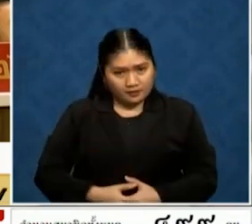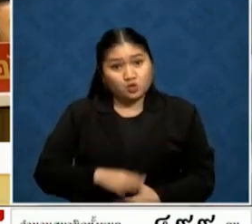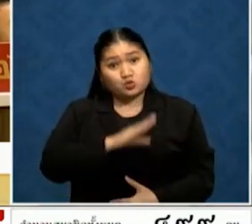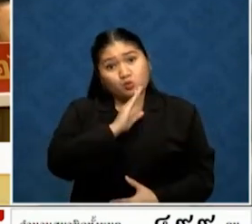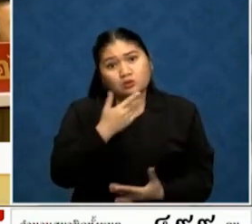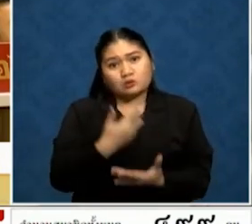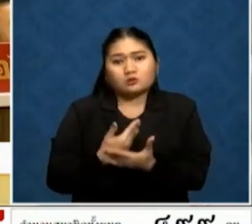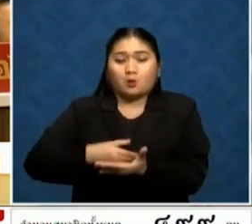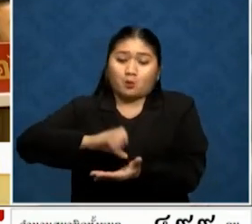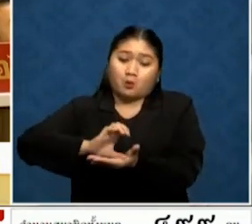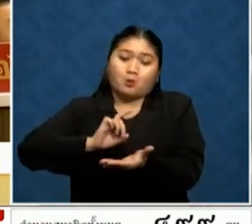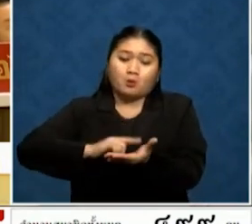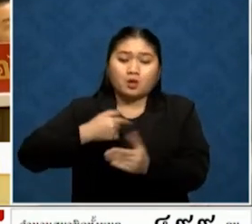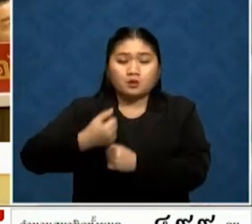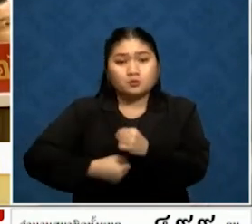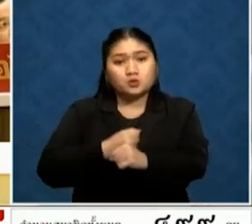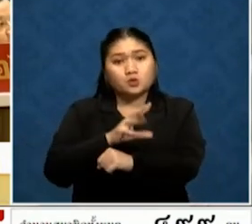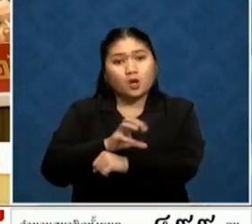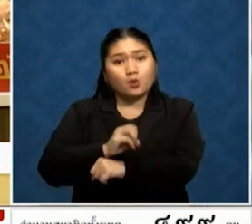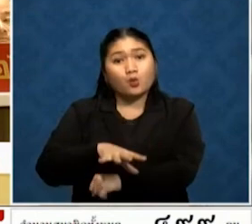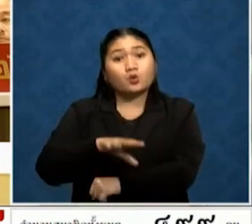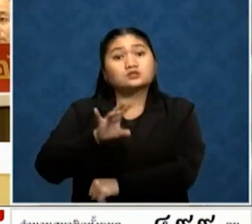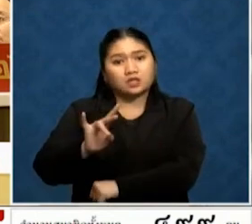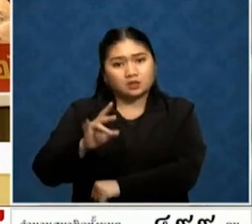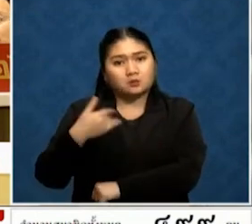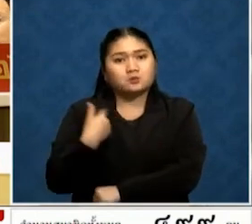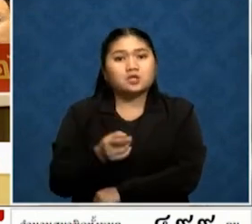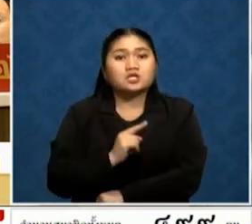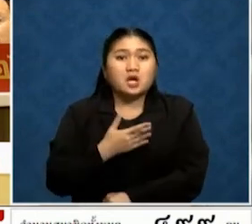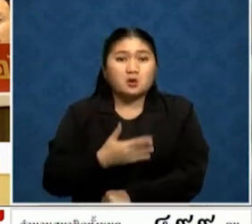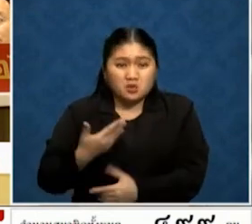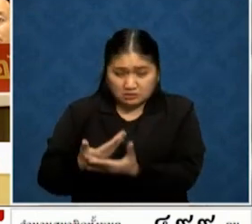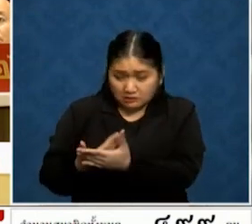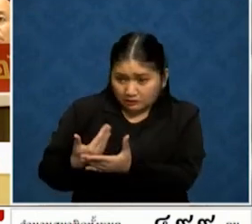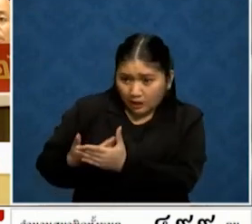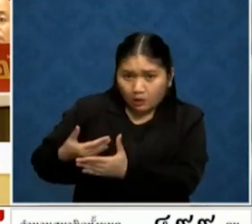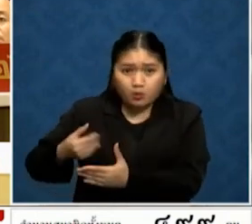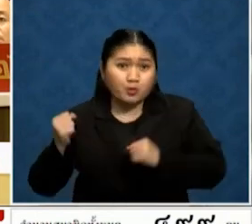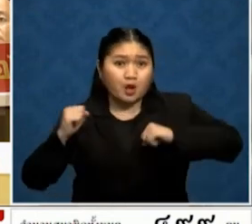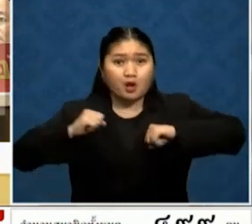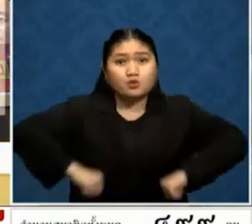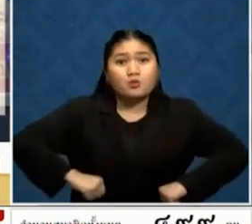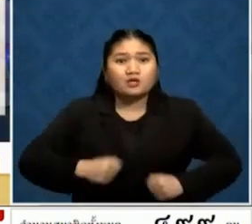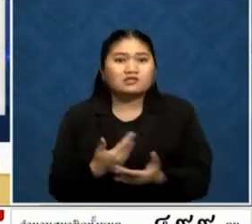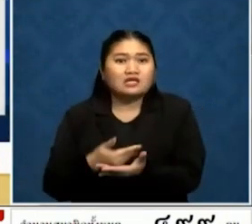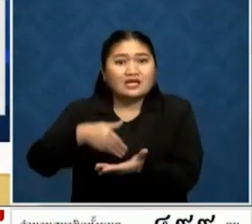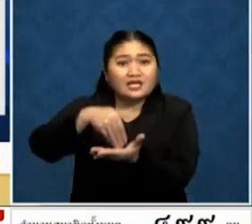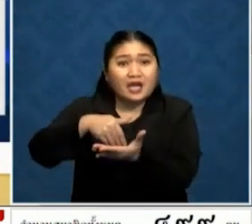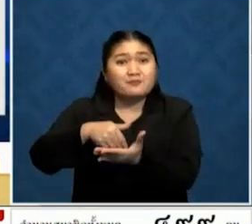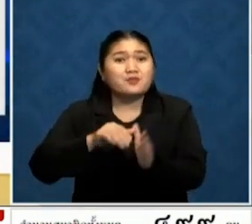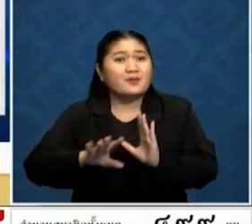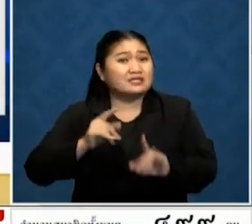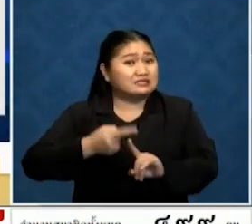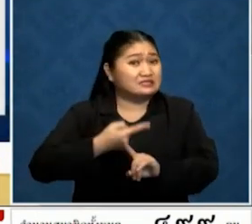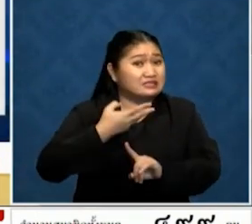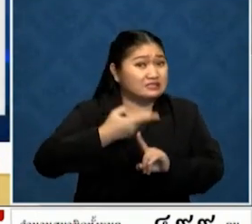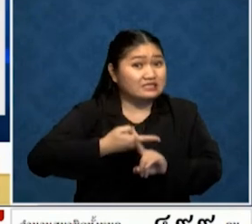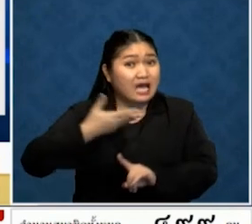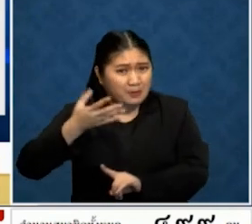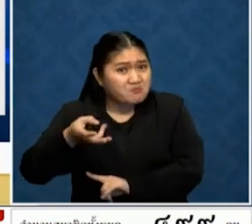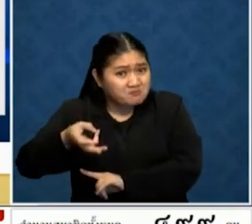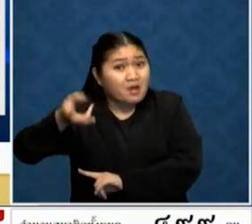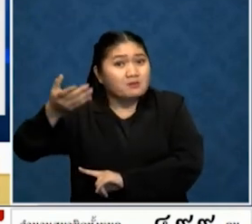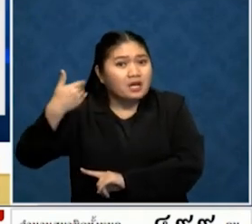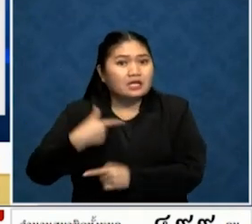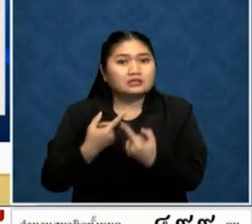แม้งบประมาณในปี2567จะเพิ่งถูกอนุมัติให้ใช้เพียงแค่ 4-5 เดือนเท่านั้นเองนะคะ